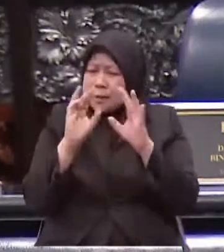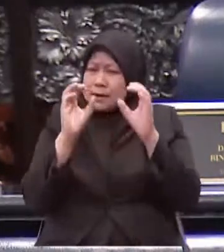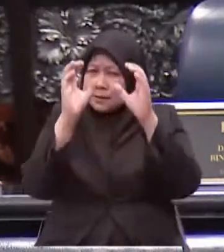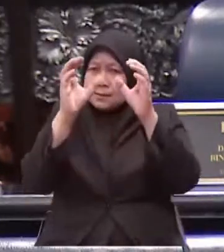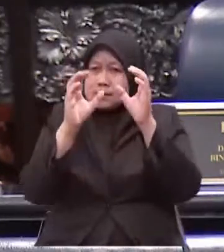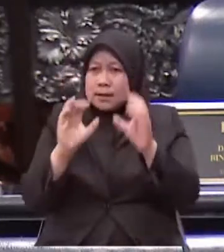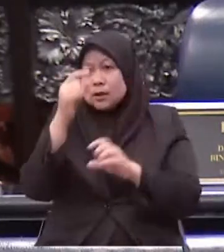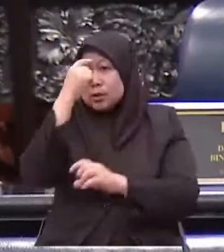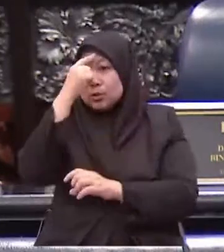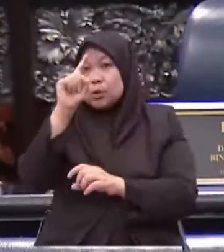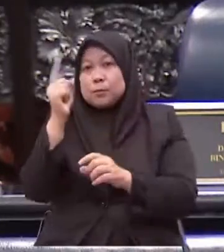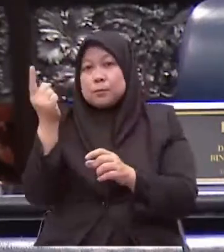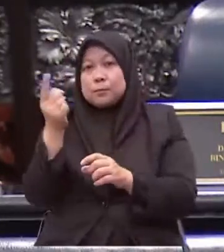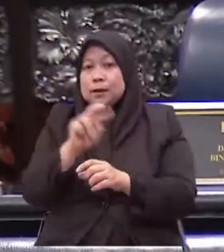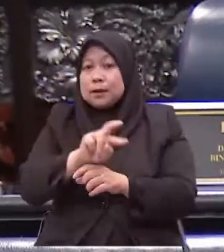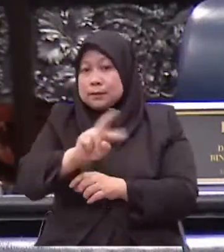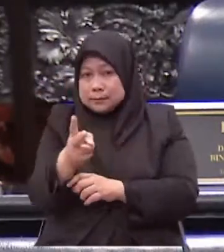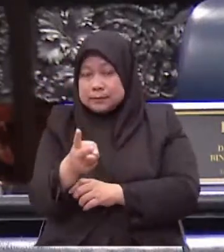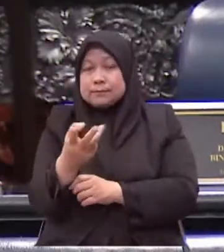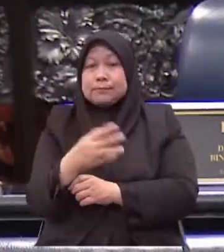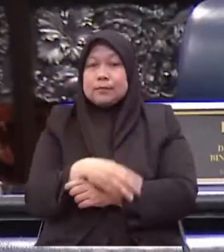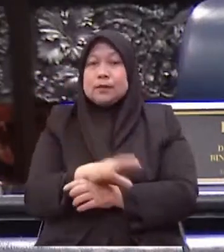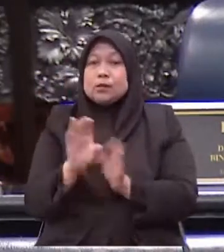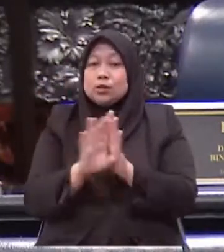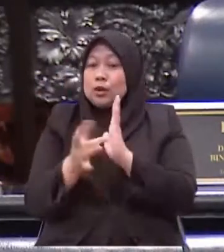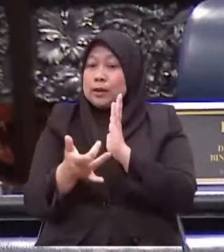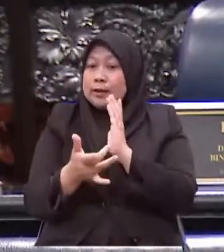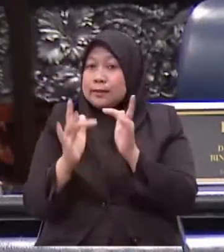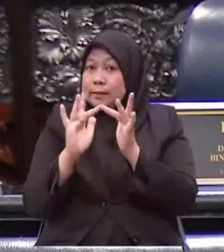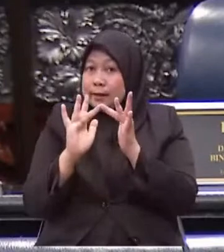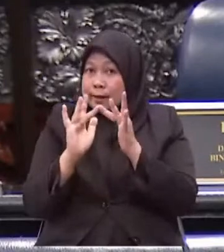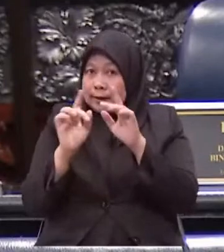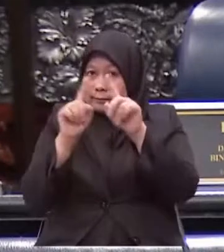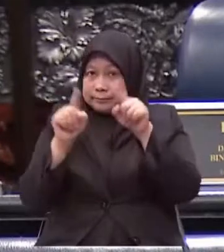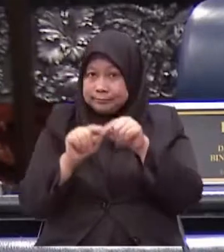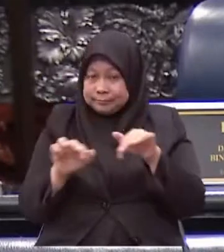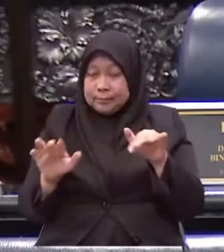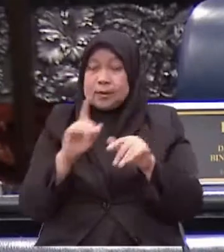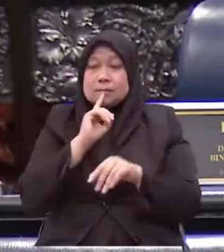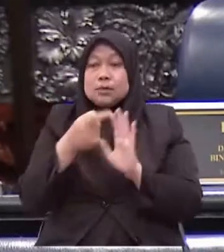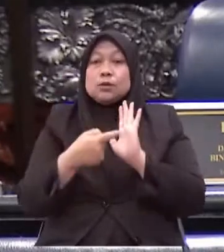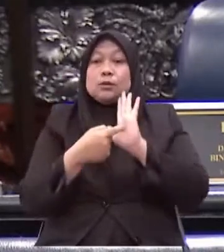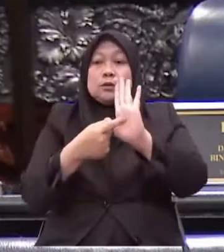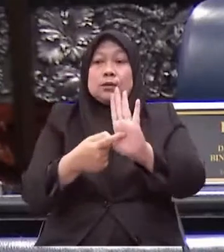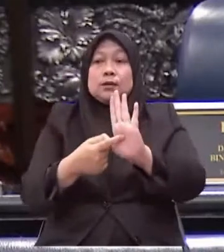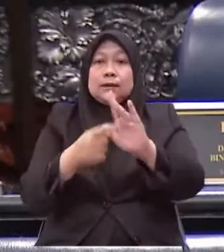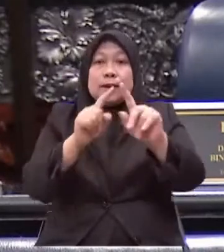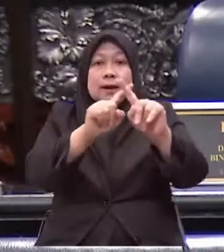untuk adaptasi teknologi modern seperti internet of things seperti yang dipaparkan